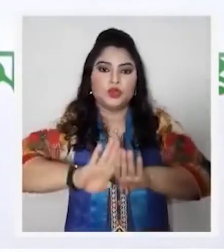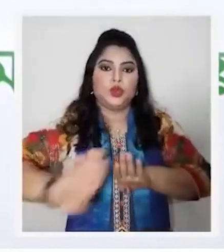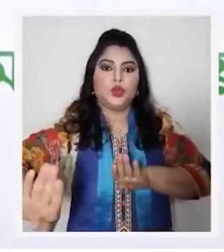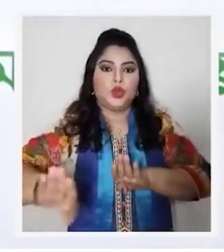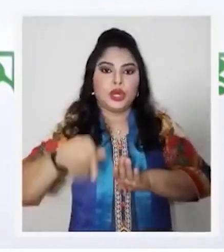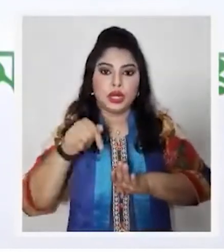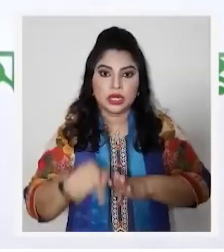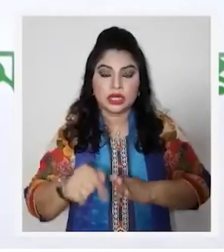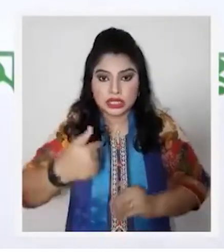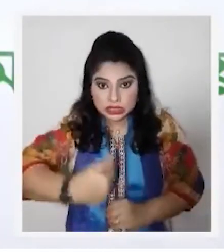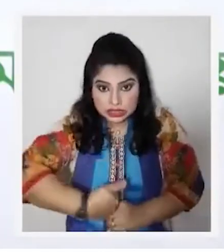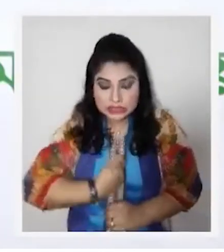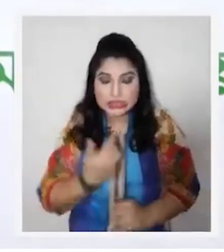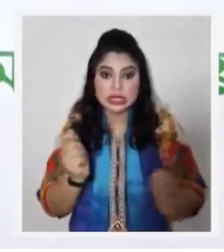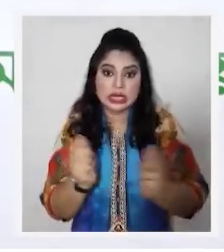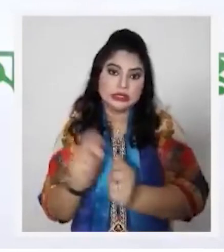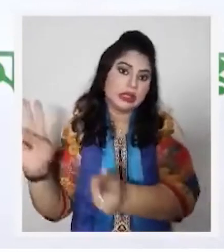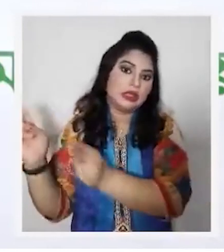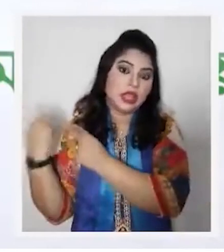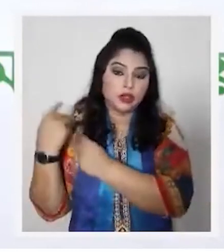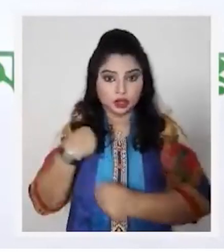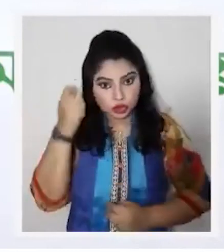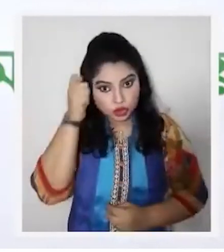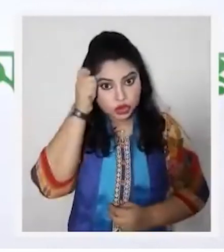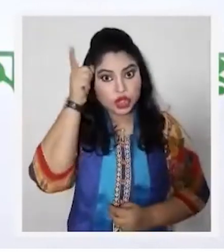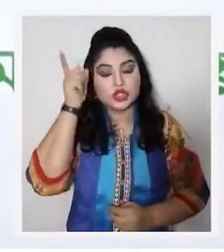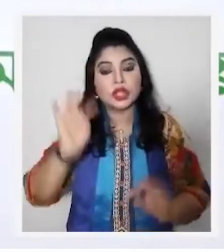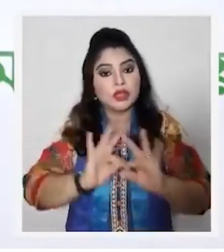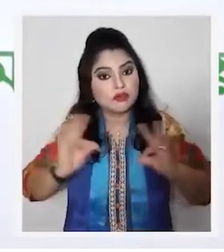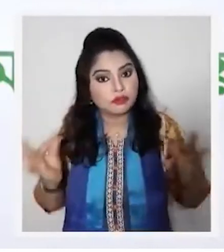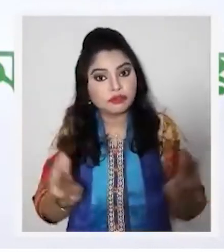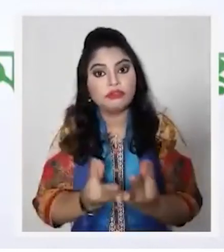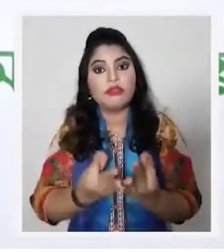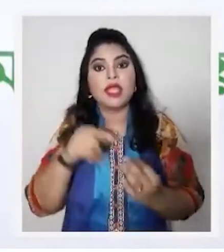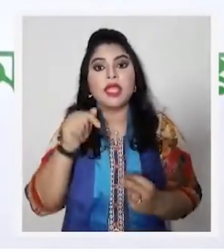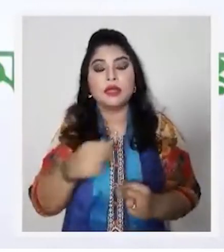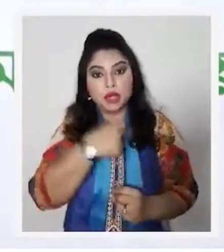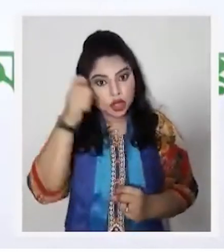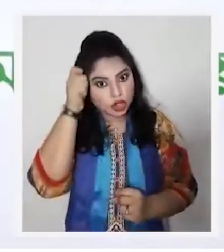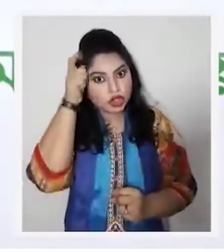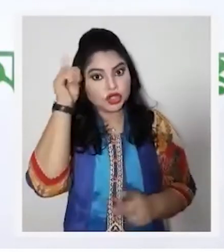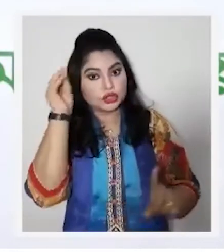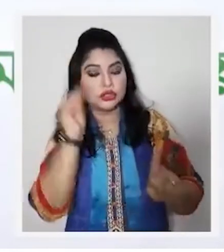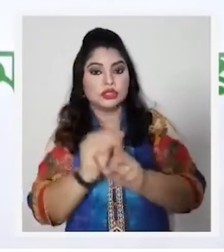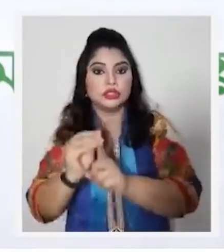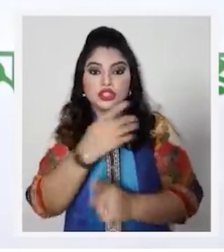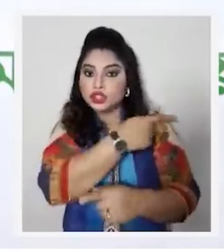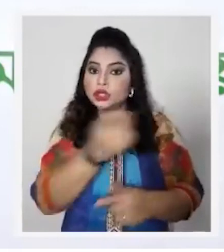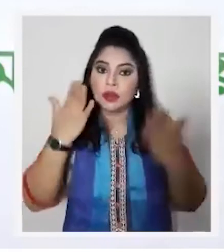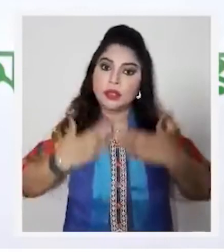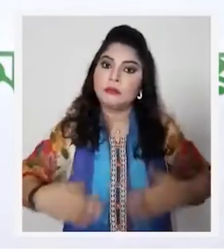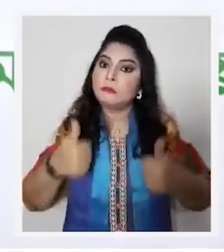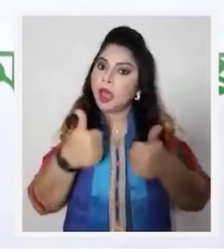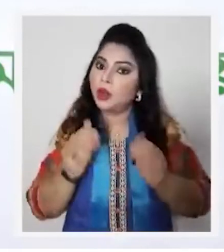হাত বারবার সাবান পানি দিয়ে 20 সেকেন্ড ধরে হাত ধুই, সামাজিক দূরত্ব বজায় রাখি এবং যার যার অবস্থান থেকেই যেন প্রত্যেকেই সচেতন